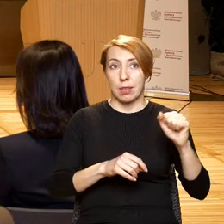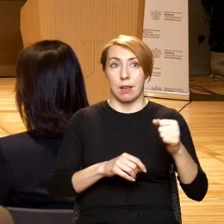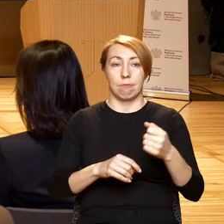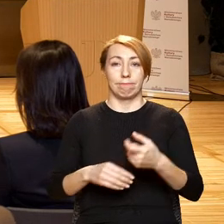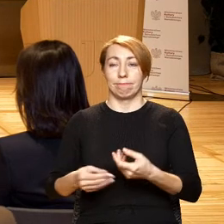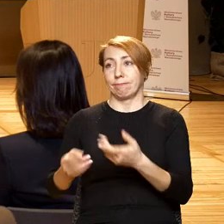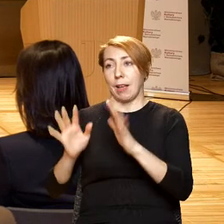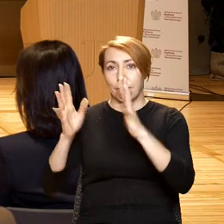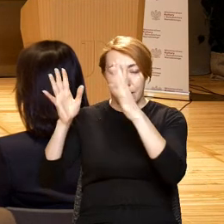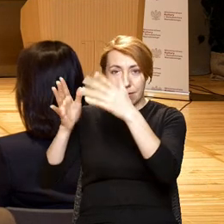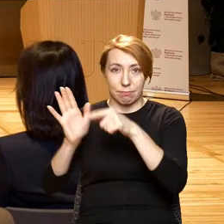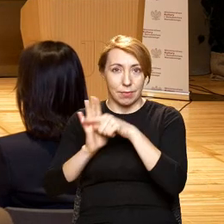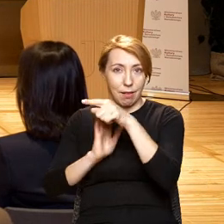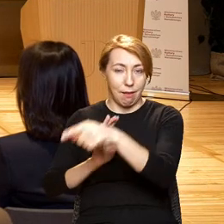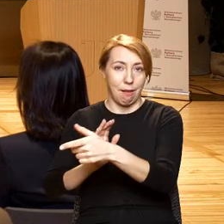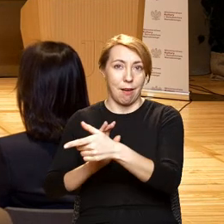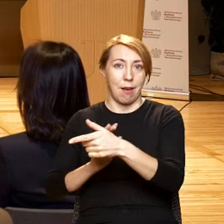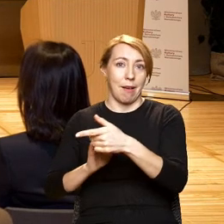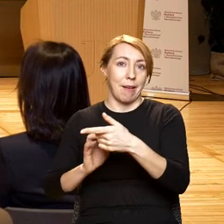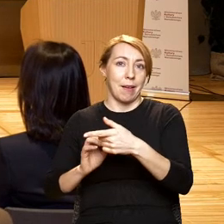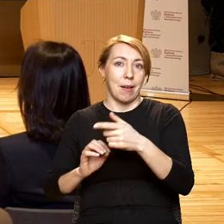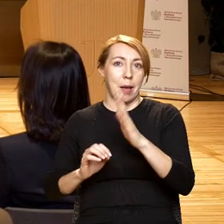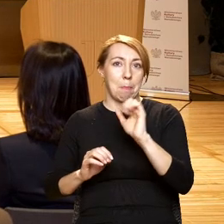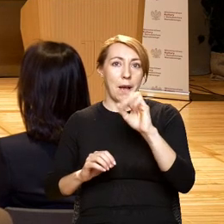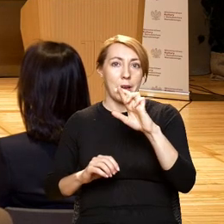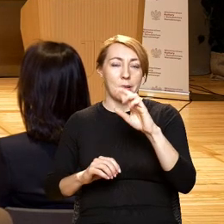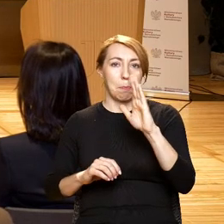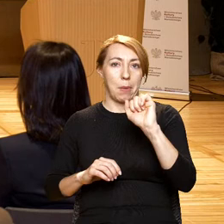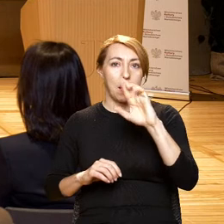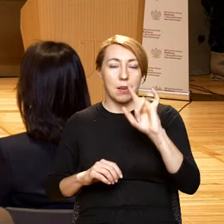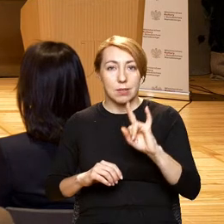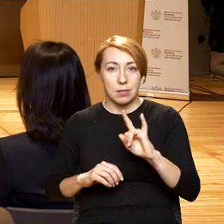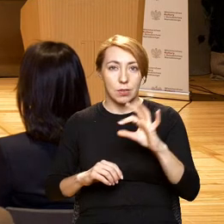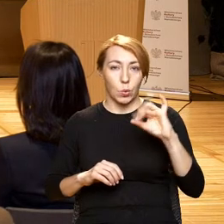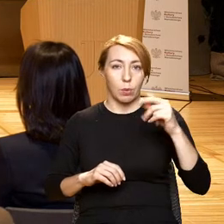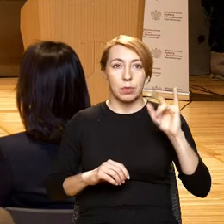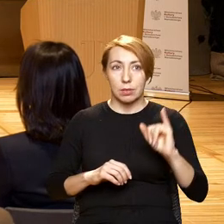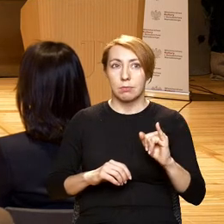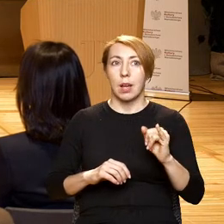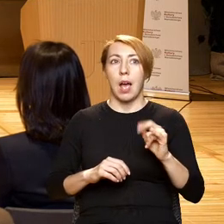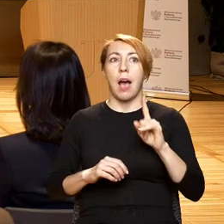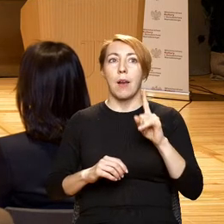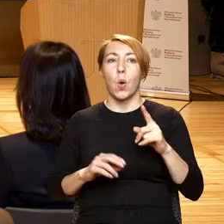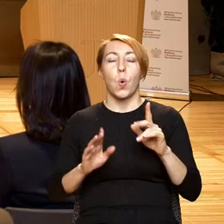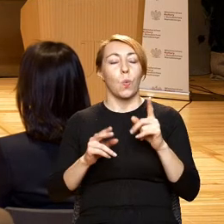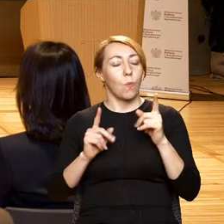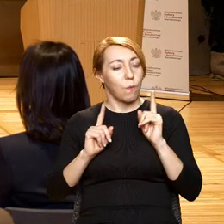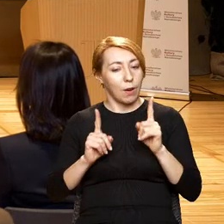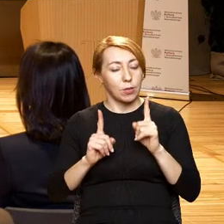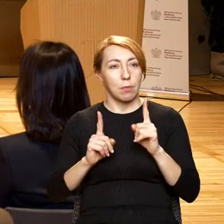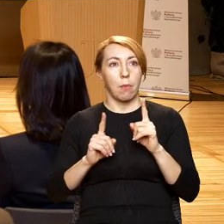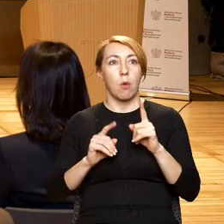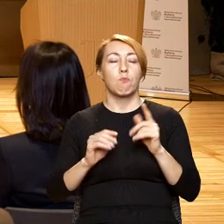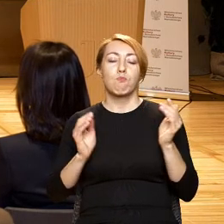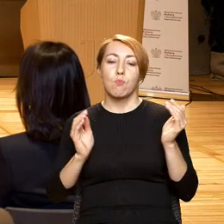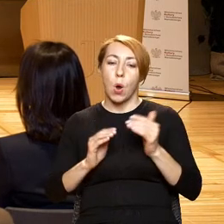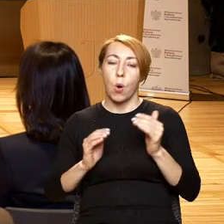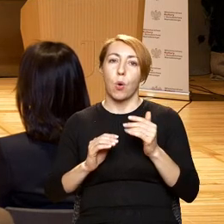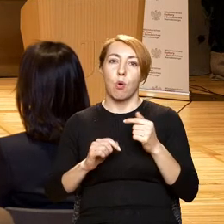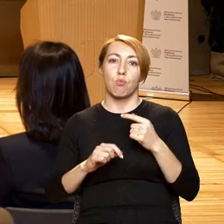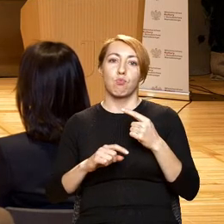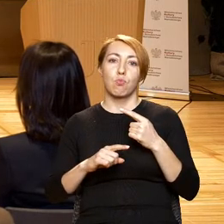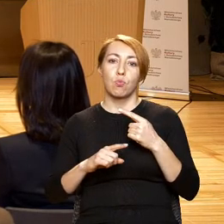ogarnęła pani Barbara Słomka, ale uważam, że ta książka no może być też